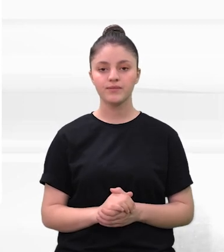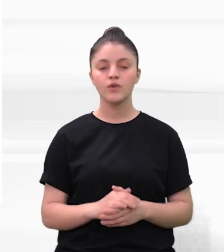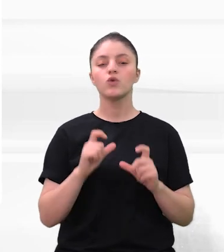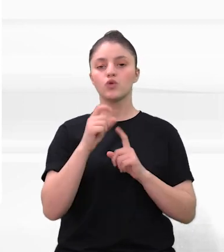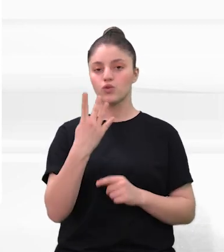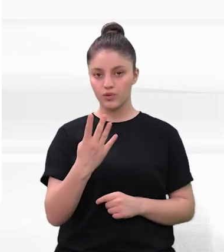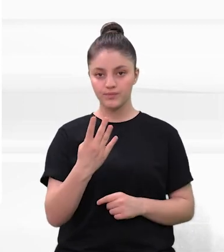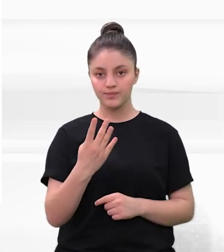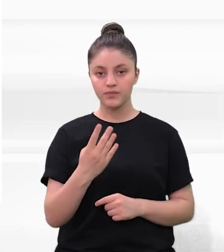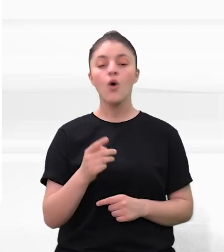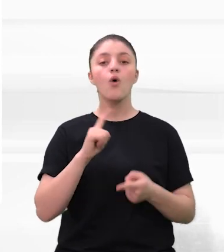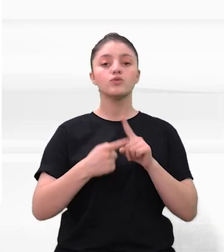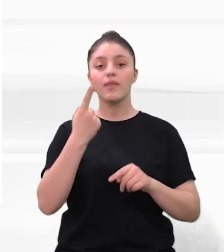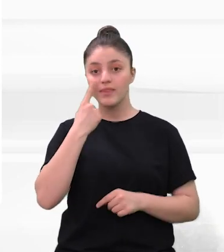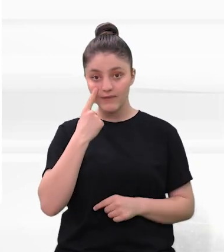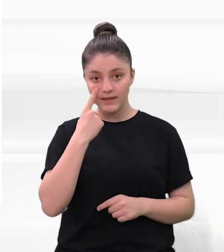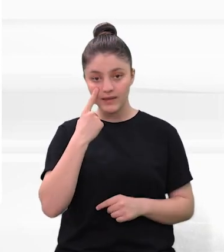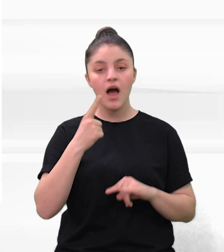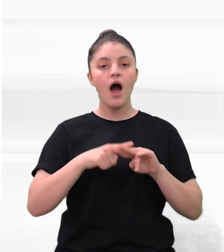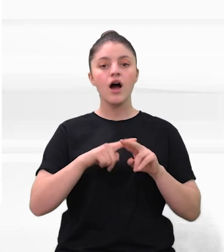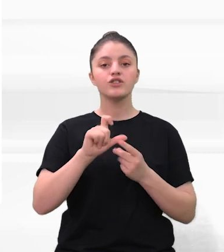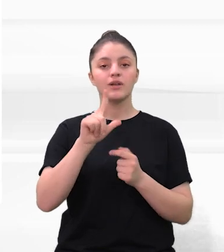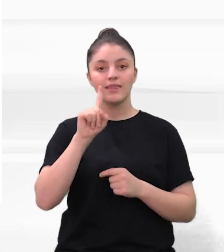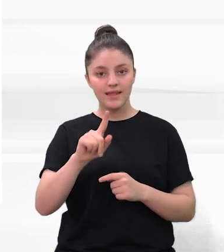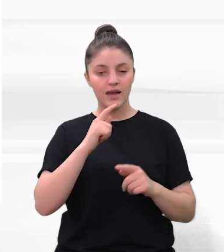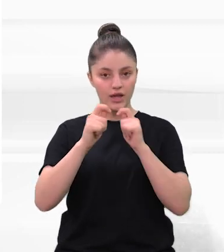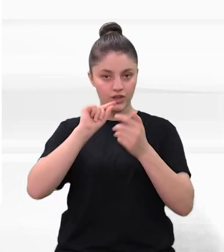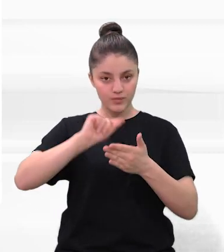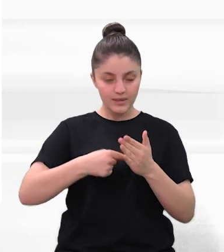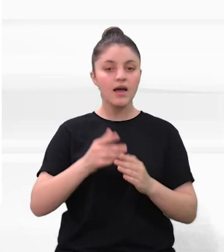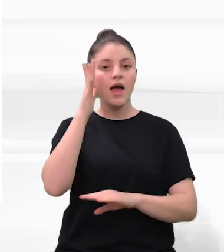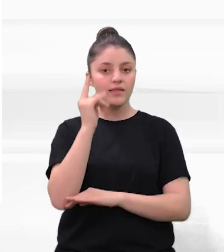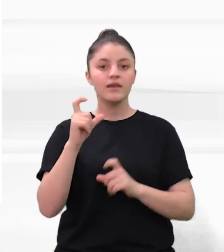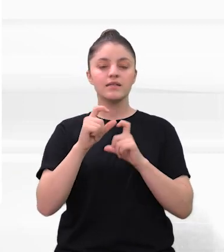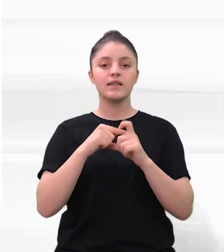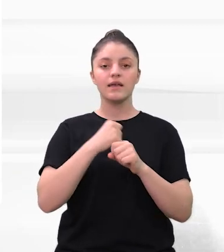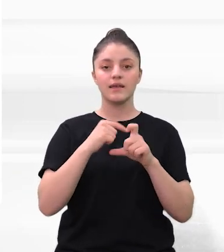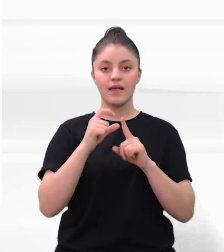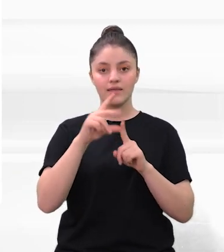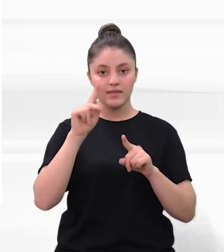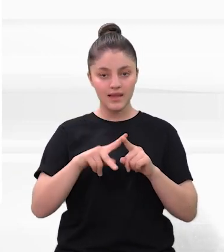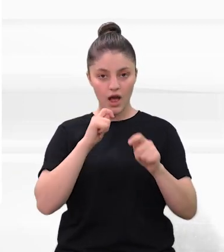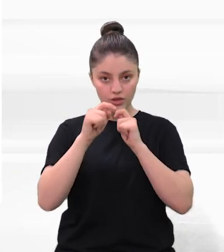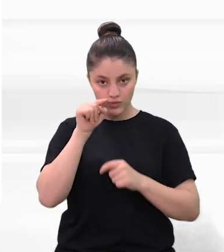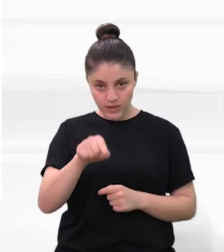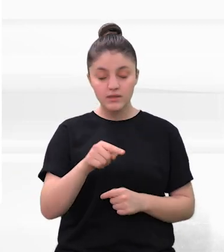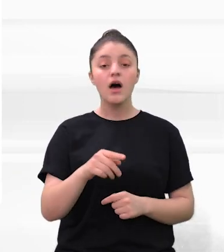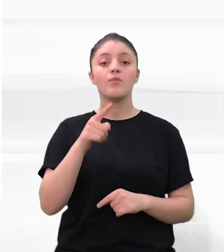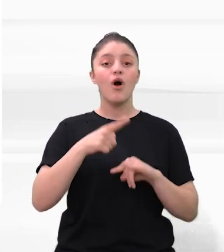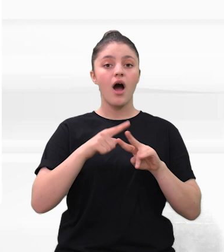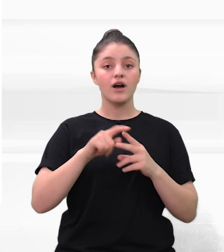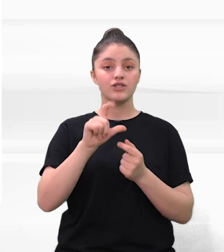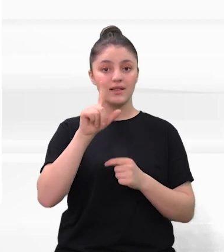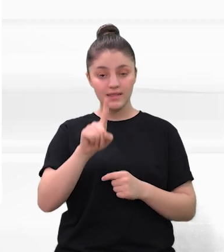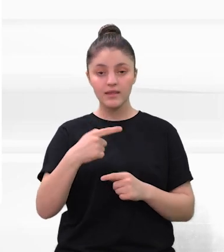soru 4 Osmanlı Devleti'nin başlama imzaladı edirne-segedin Antlaşması öncesinde haçlılarla ittifak yaparak şu